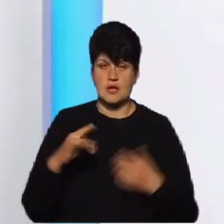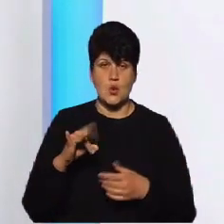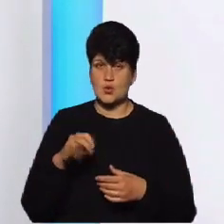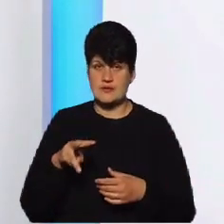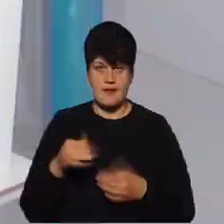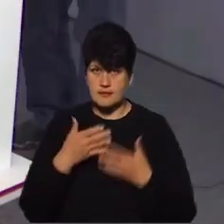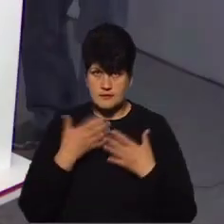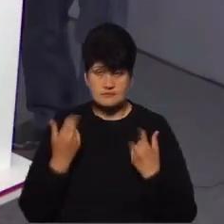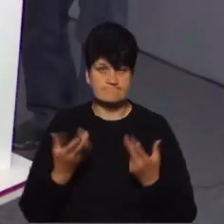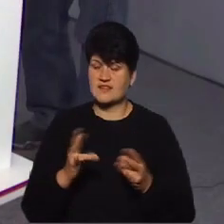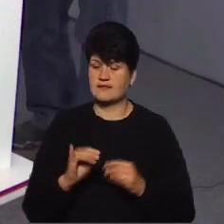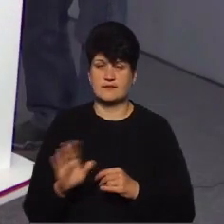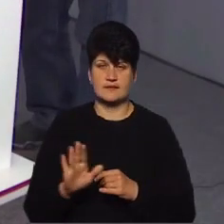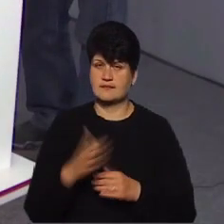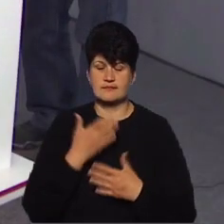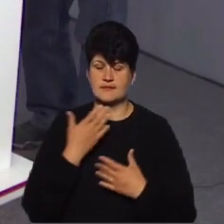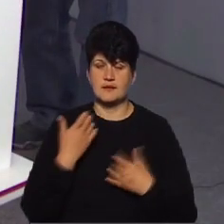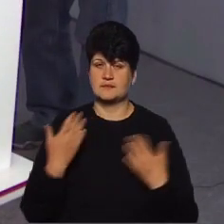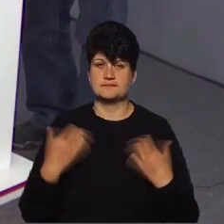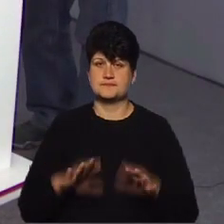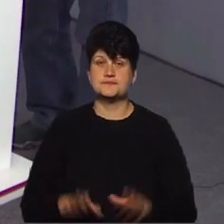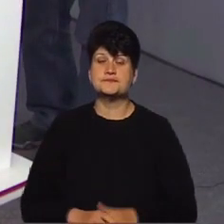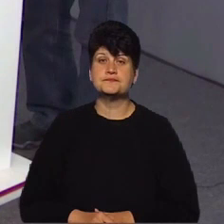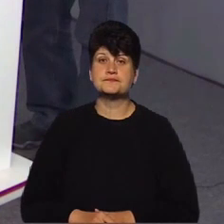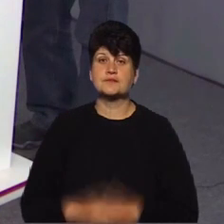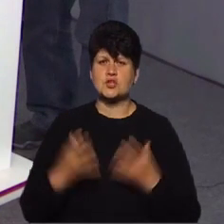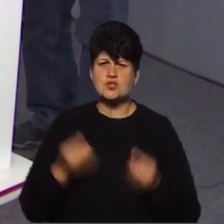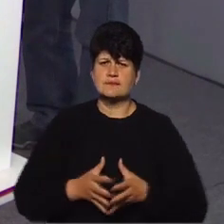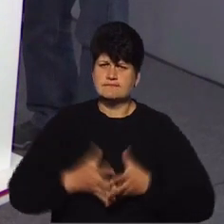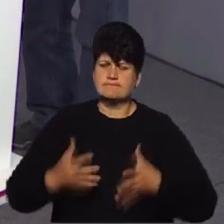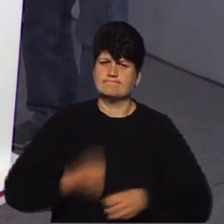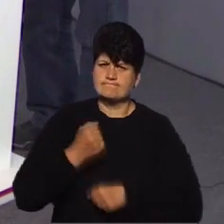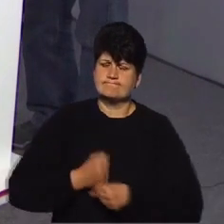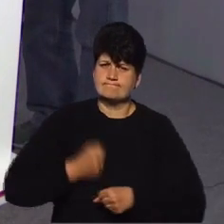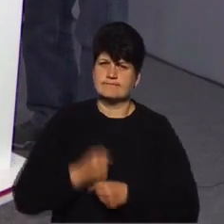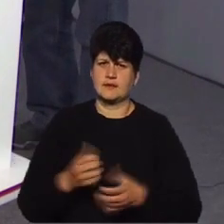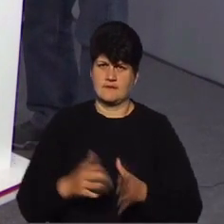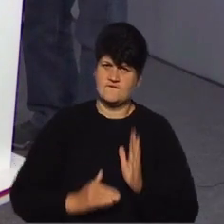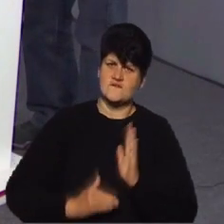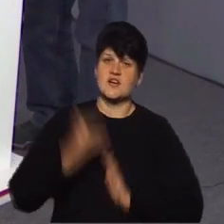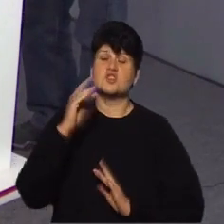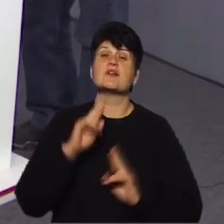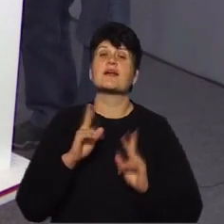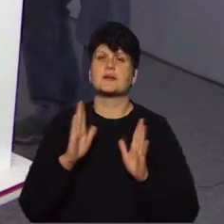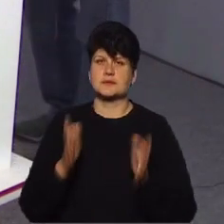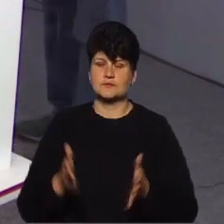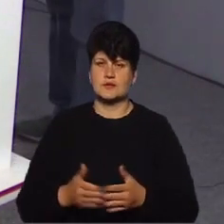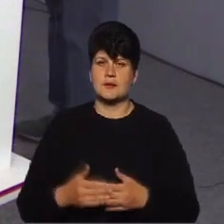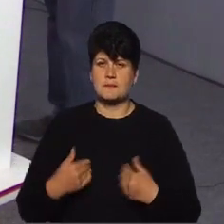Ні, не буде. Ні. Ще інтенсивніша буде підготовка, ще вища висота. Як це має бути? Ми потрібно